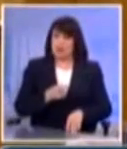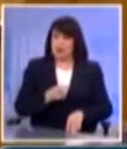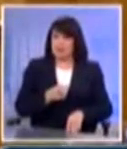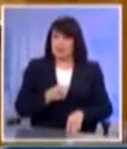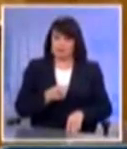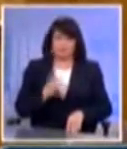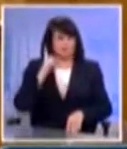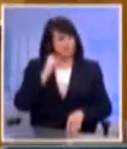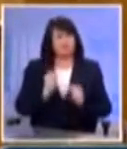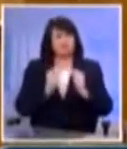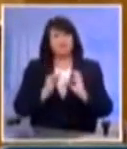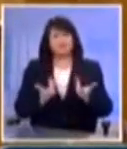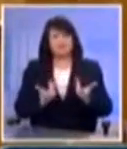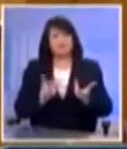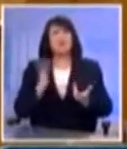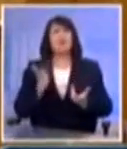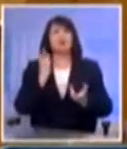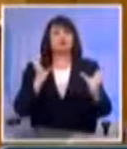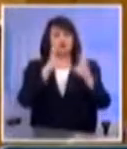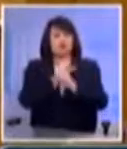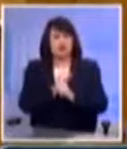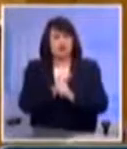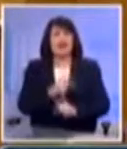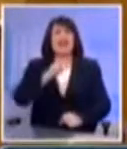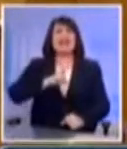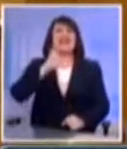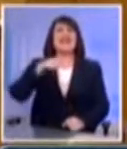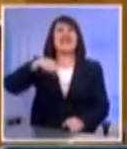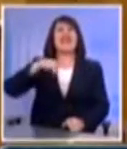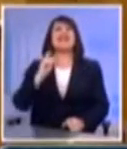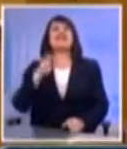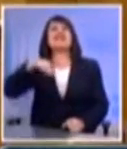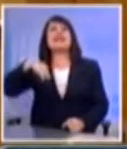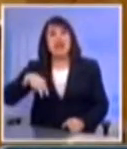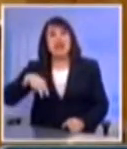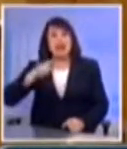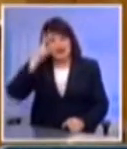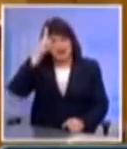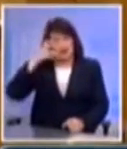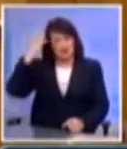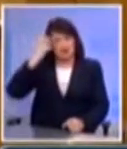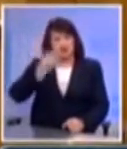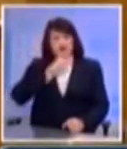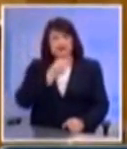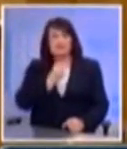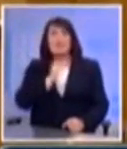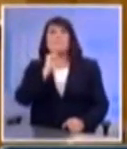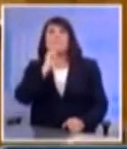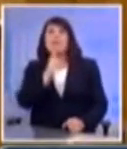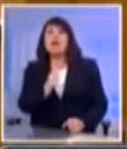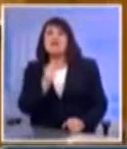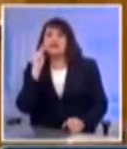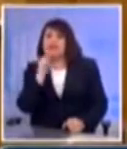Και ξέρετε, το πρόβλημα είναι ότι στο σκοτάδι, όπως έλεγε ο Χέγκελ, όλες οι αγελάδες φαίνονται μαύρες. Φαίνονται, αλλά δεν